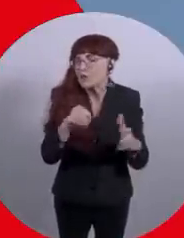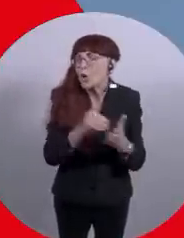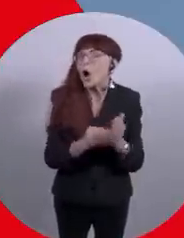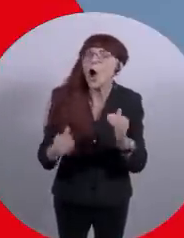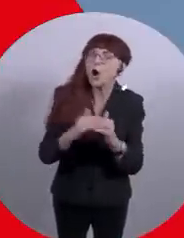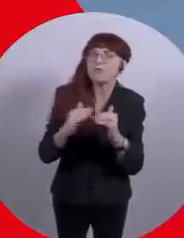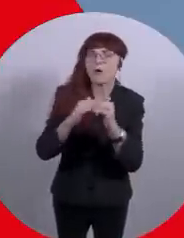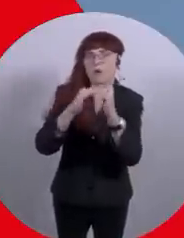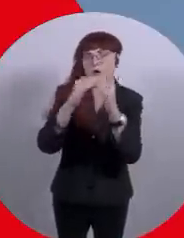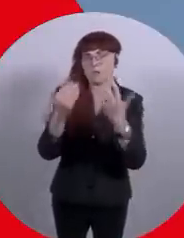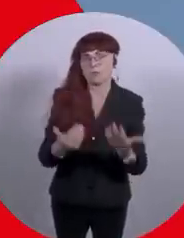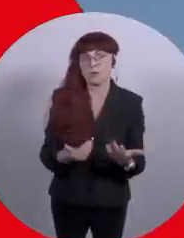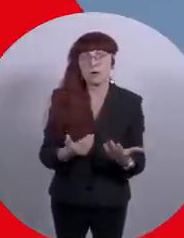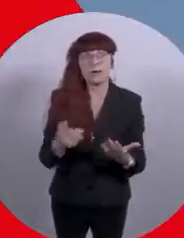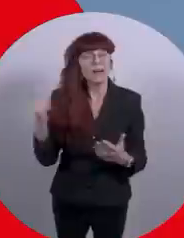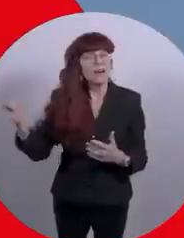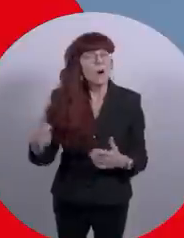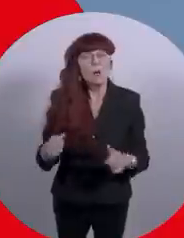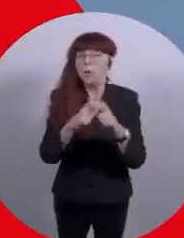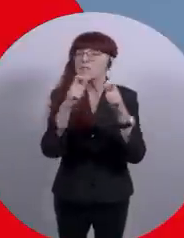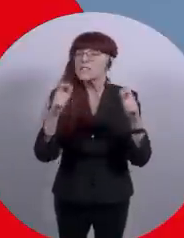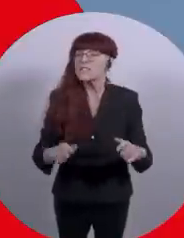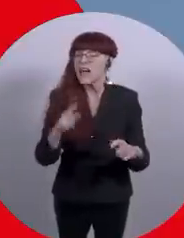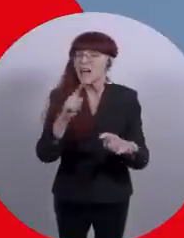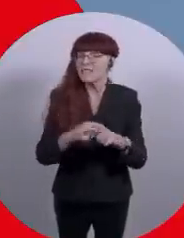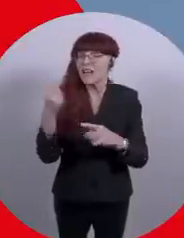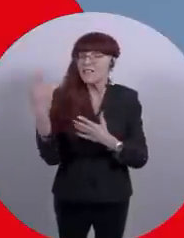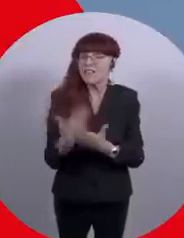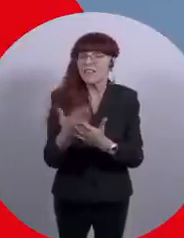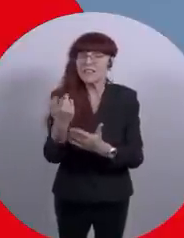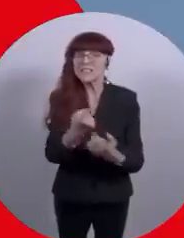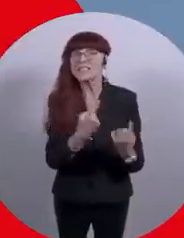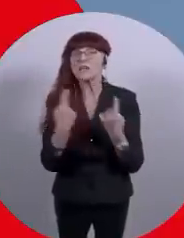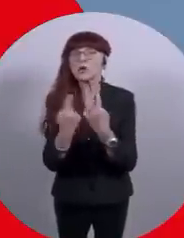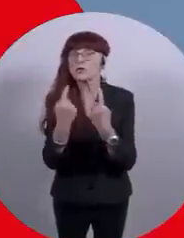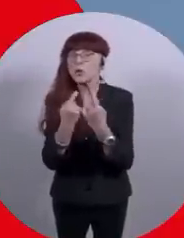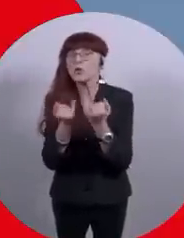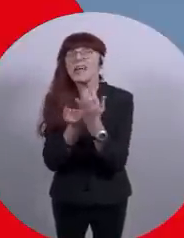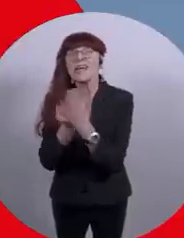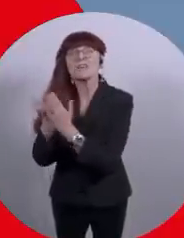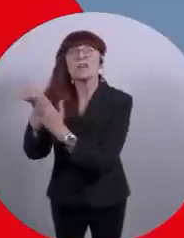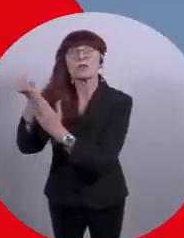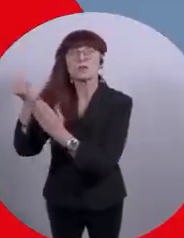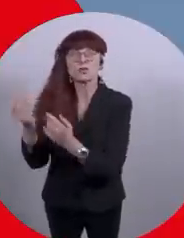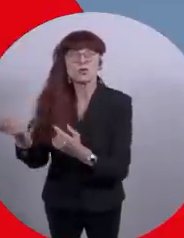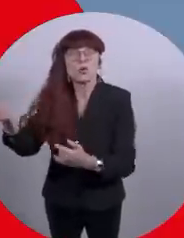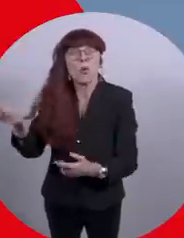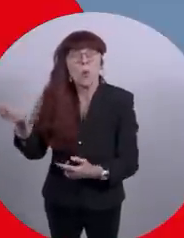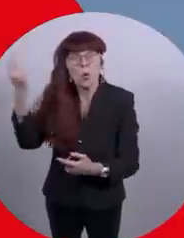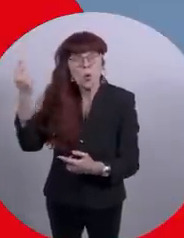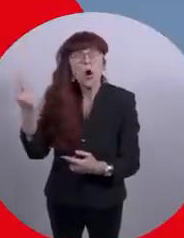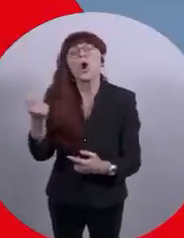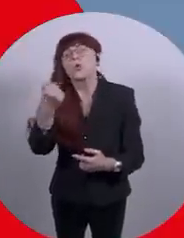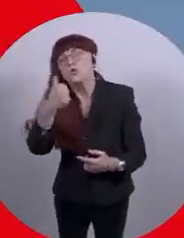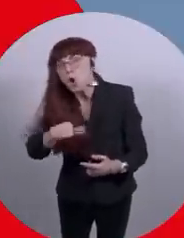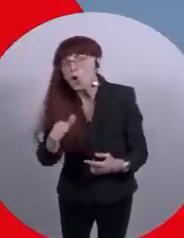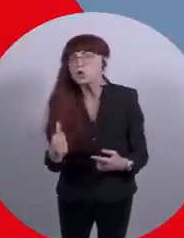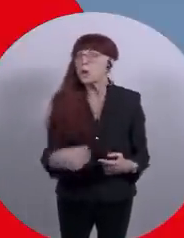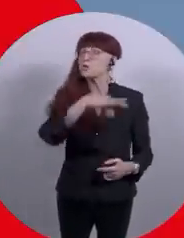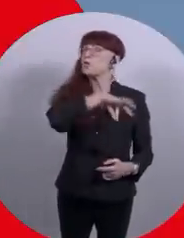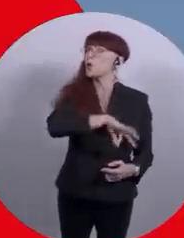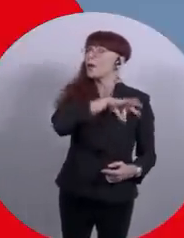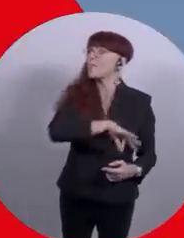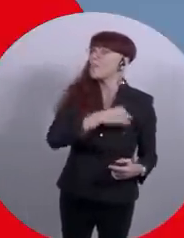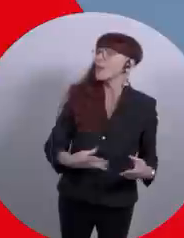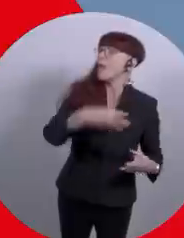unmoralisch ist es eigentlich von die Konzerne hergängen in einer Situation ist zusätzlich noch übergewinne abschöpfen